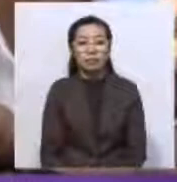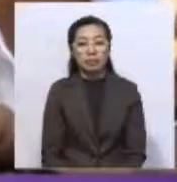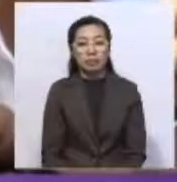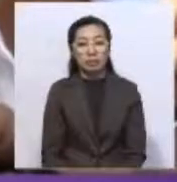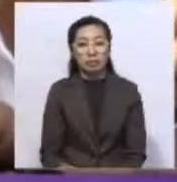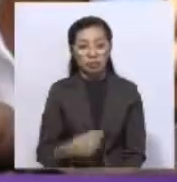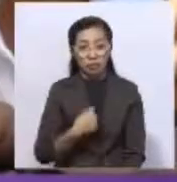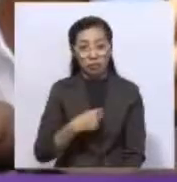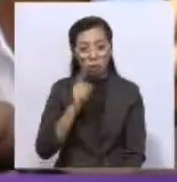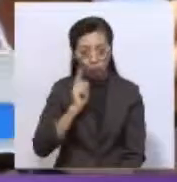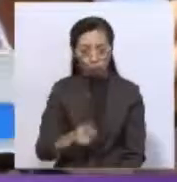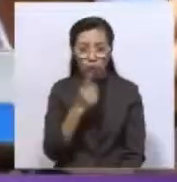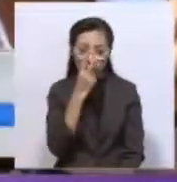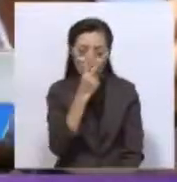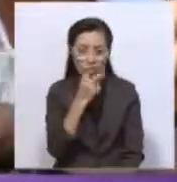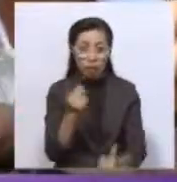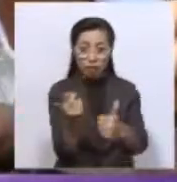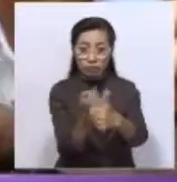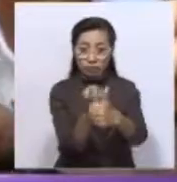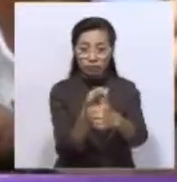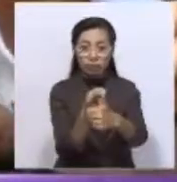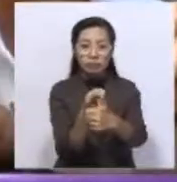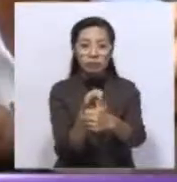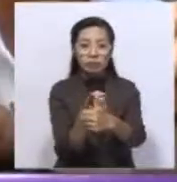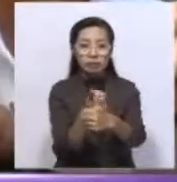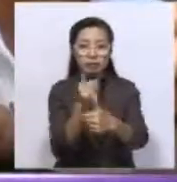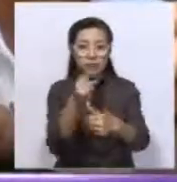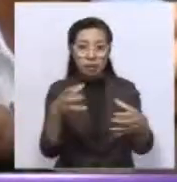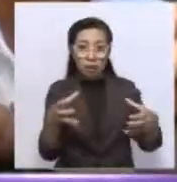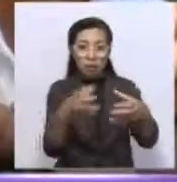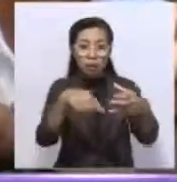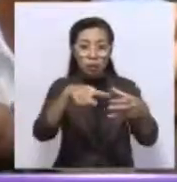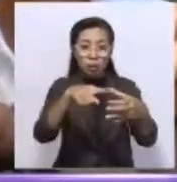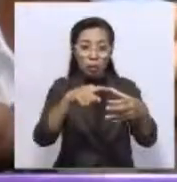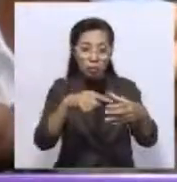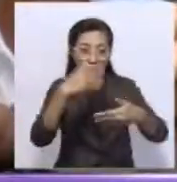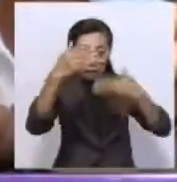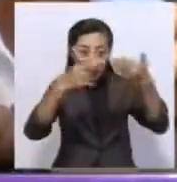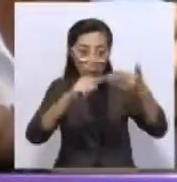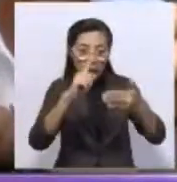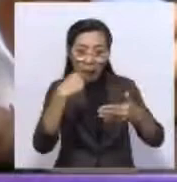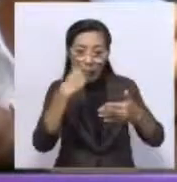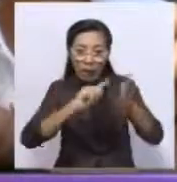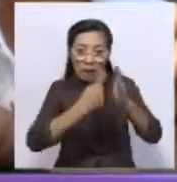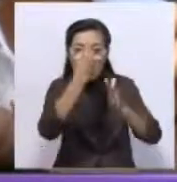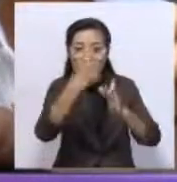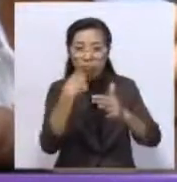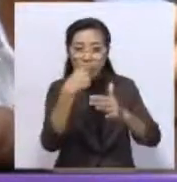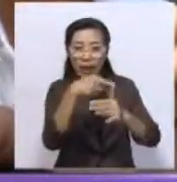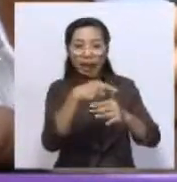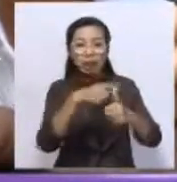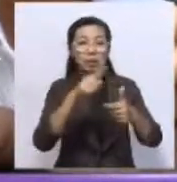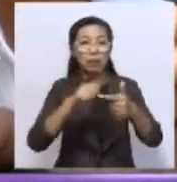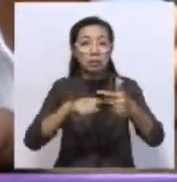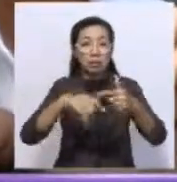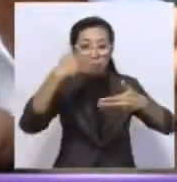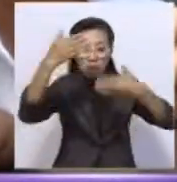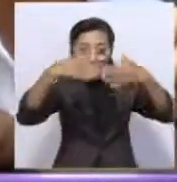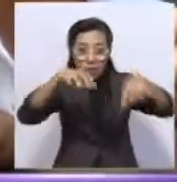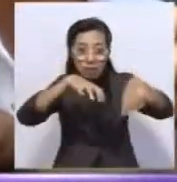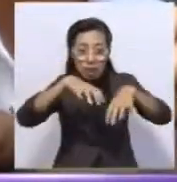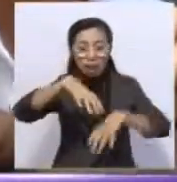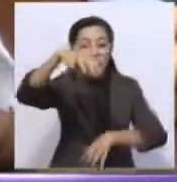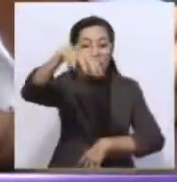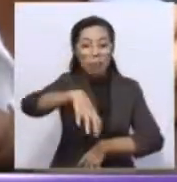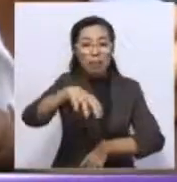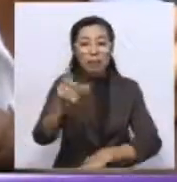ต้องดูว่าหนึ่งก็คือใครเป็นผู้เริ่มกิจกรรมสองก็คือจัดกิจกรรมในสถาน